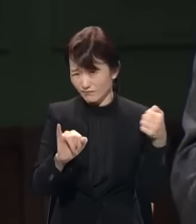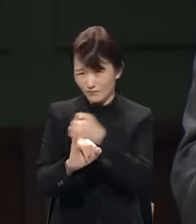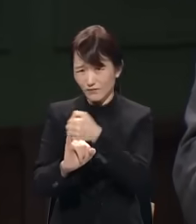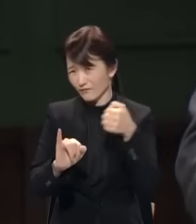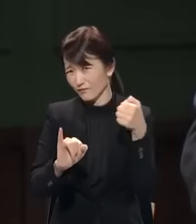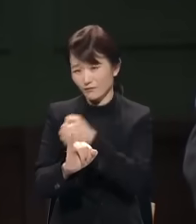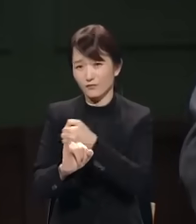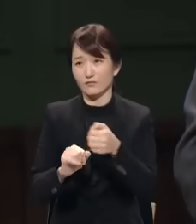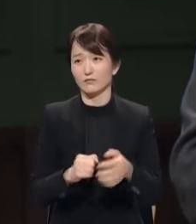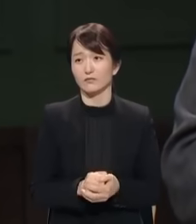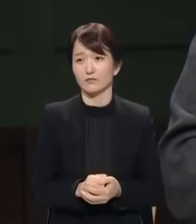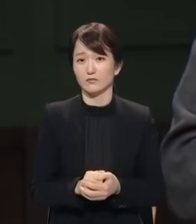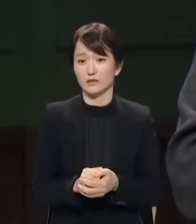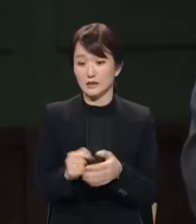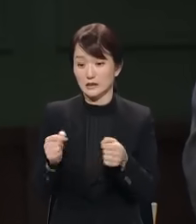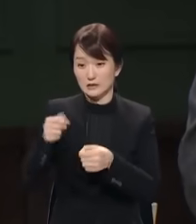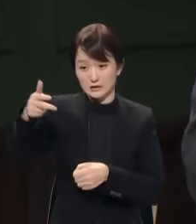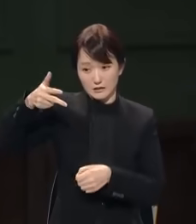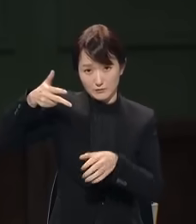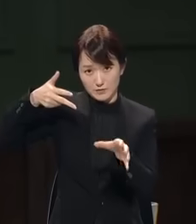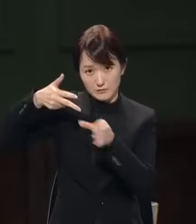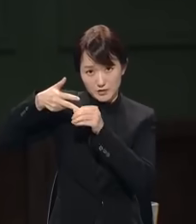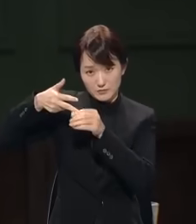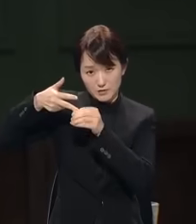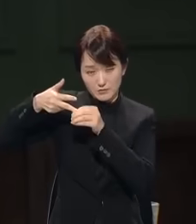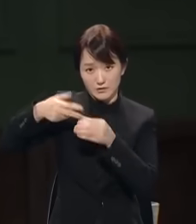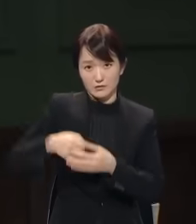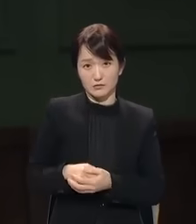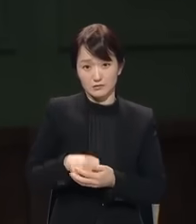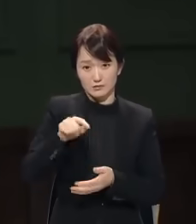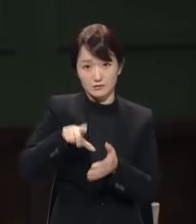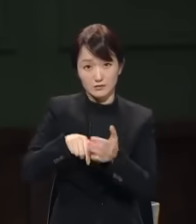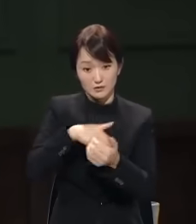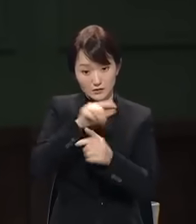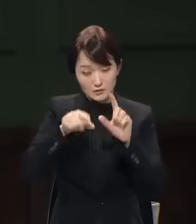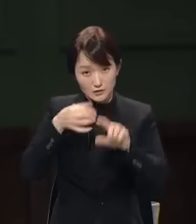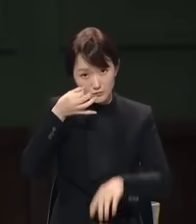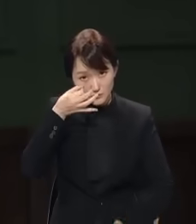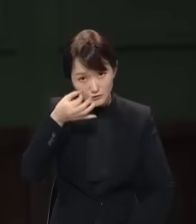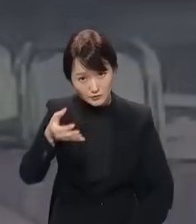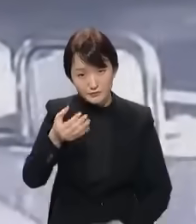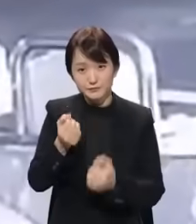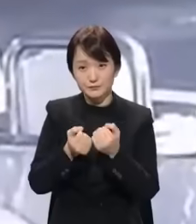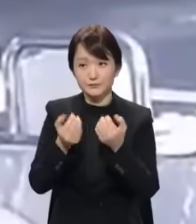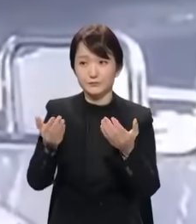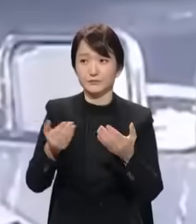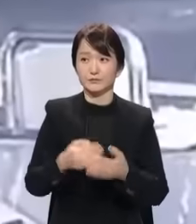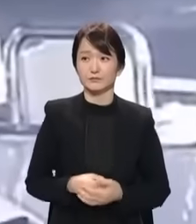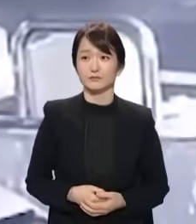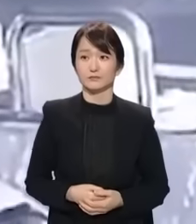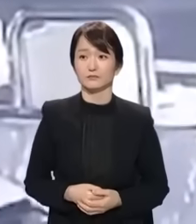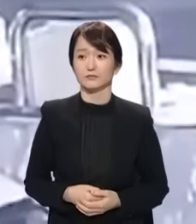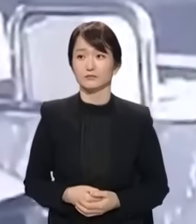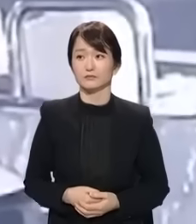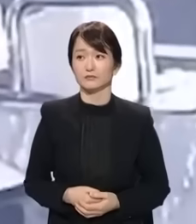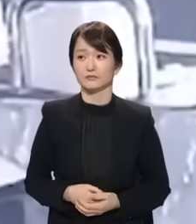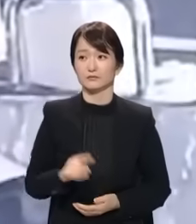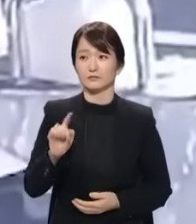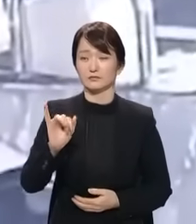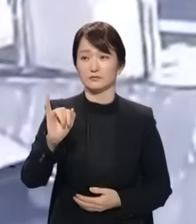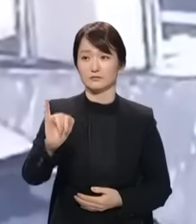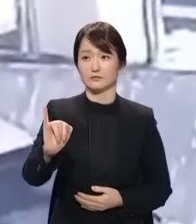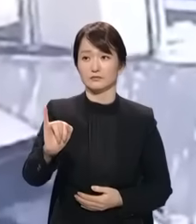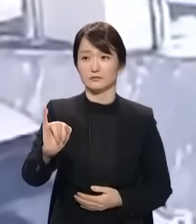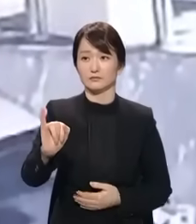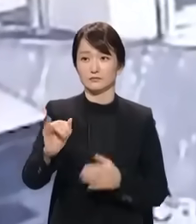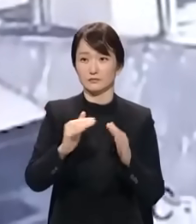당시 장면이 이 근처 영상에 고스란히 잡혔는데요. 당시 상황 좀 보면서 설명을 드리겠습니다. 이 당시 상황인데요. 한 여성이